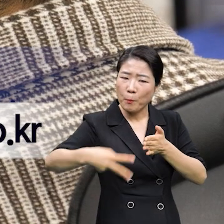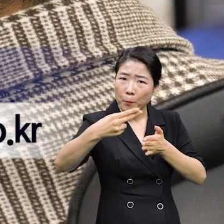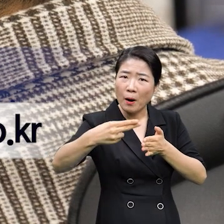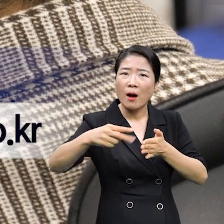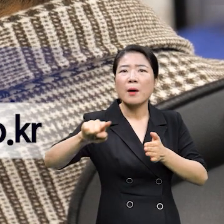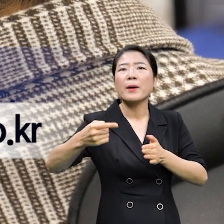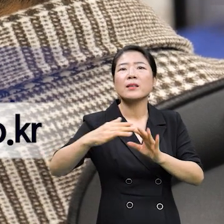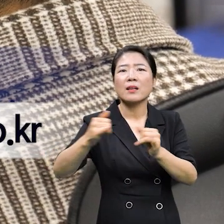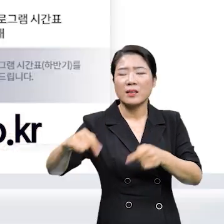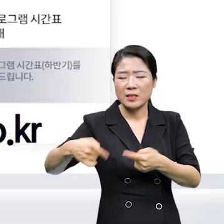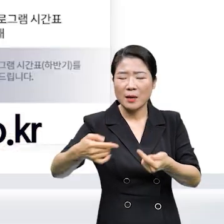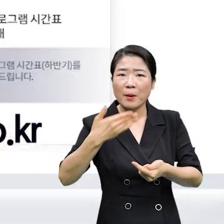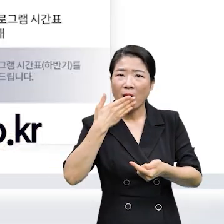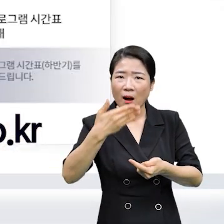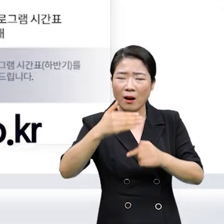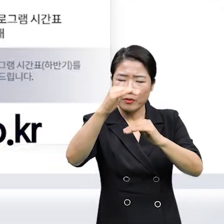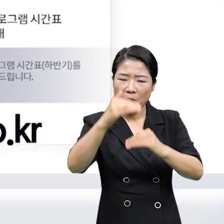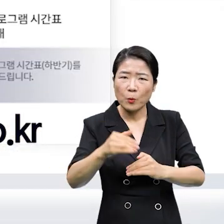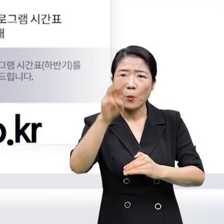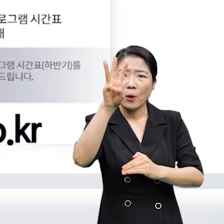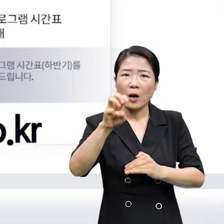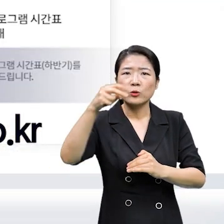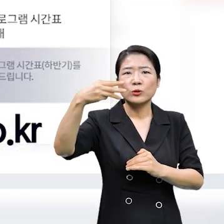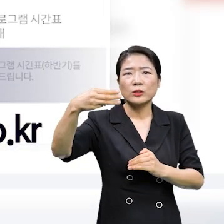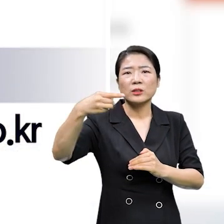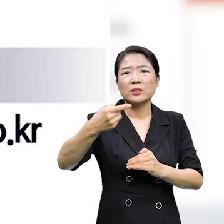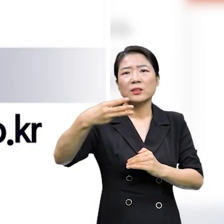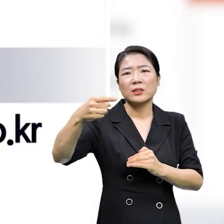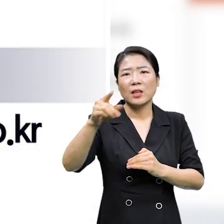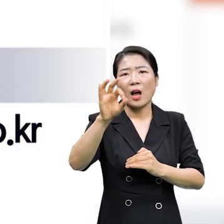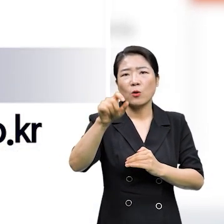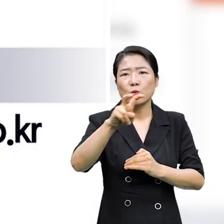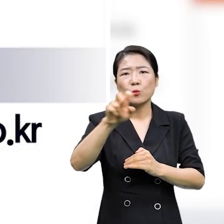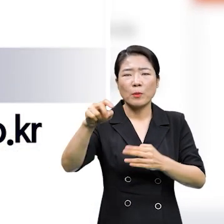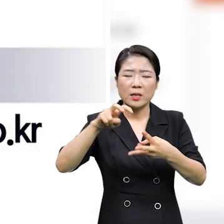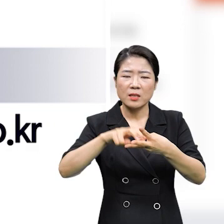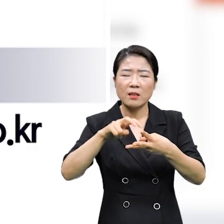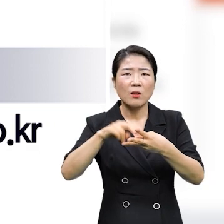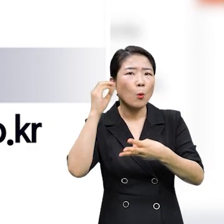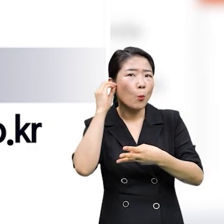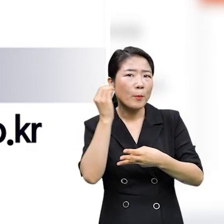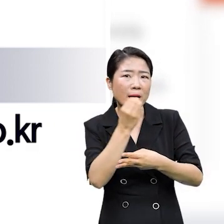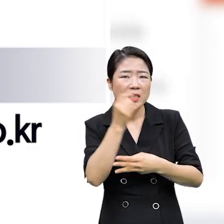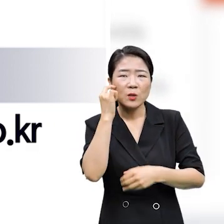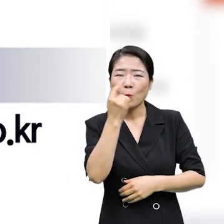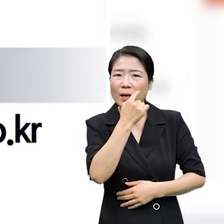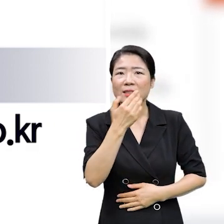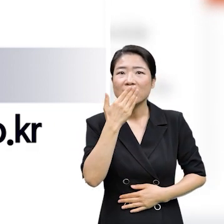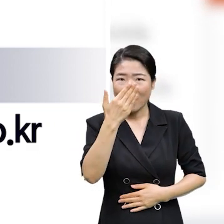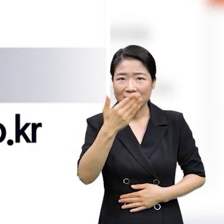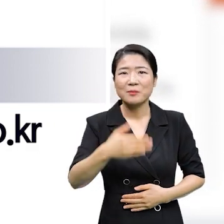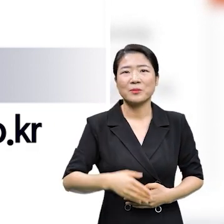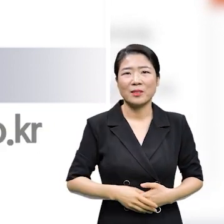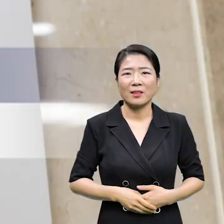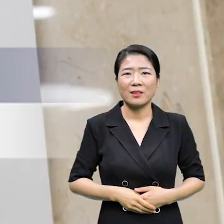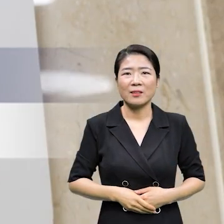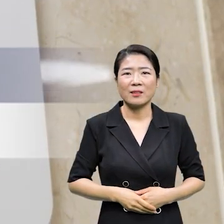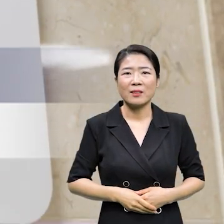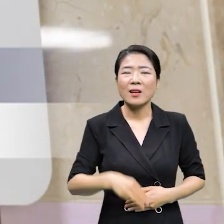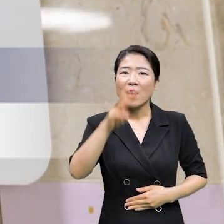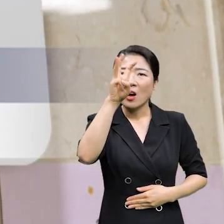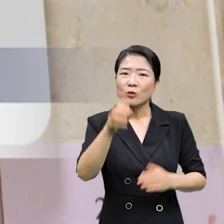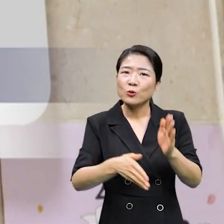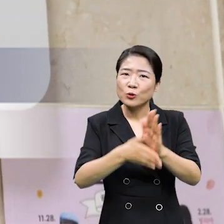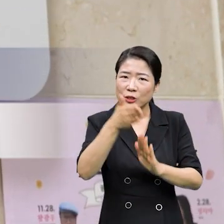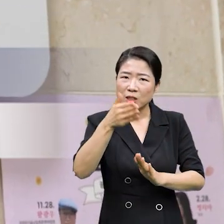100명까지 참여할 수 있으며 세부 내용은 광주 트라우마센터 홈페이지 공지사항에서 확인 가능합니다.